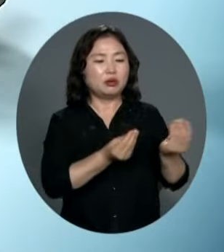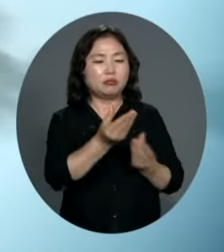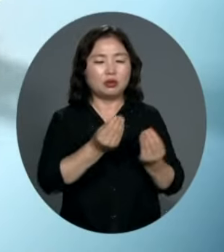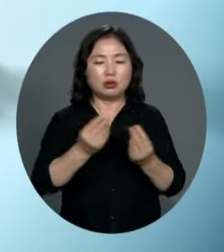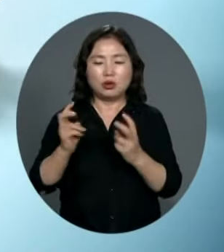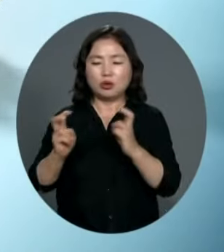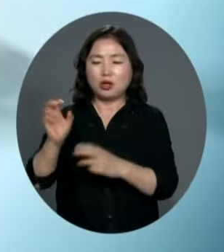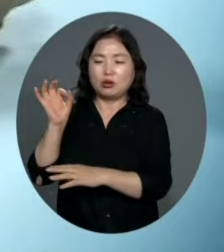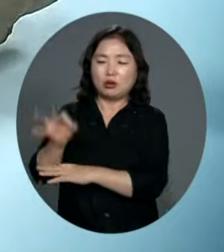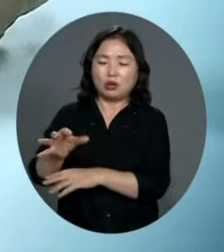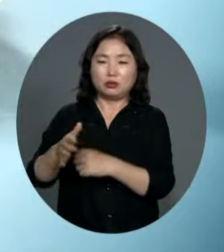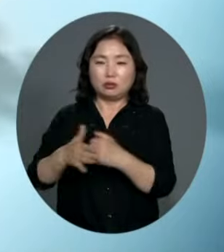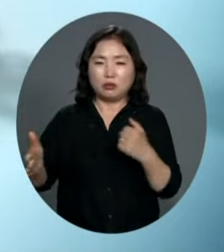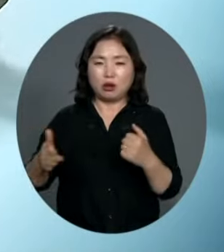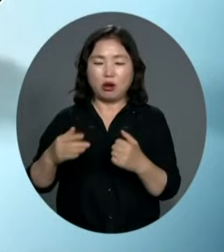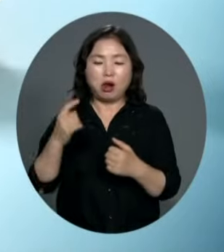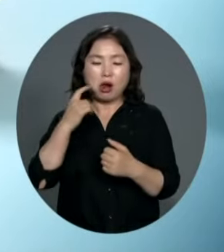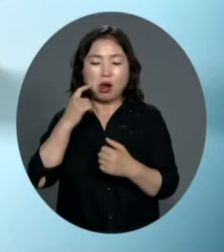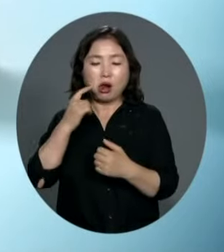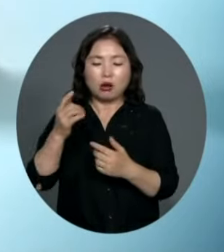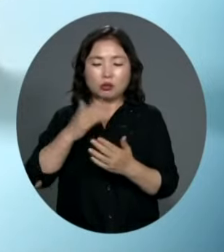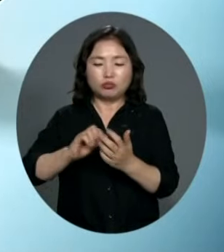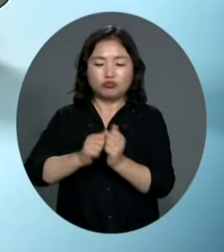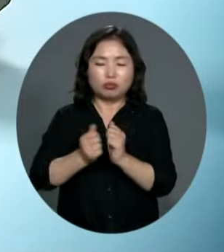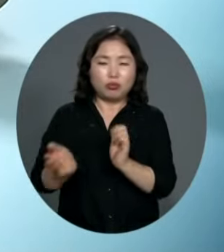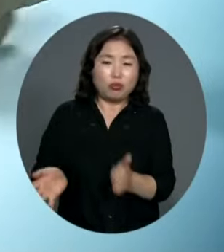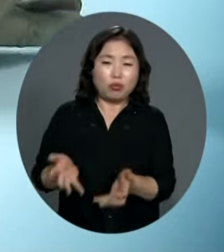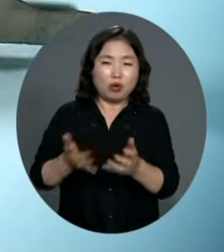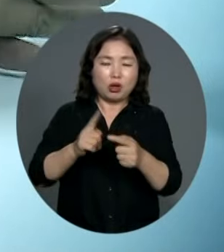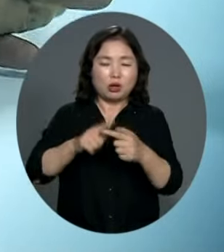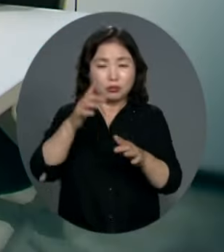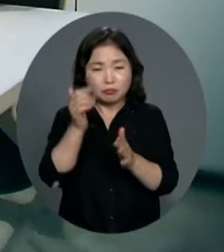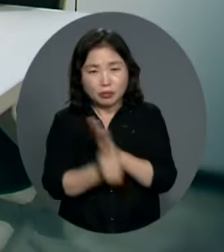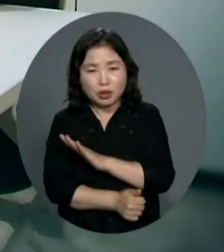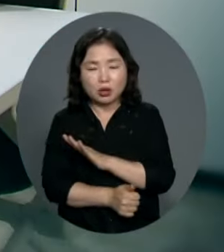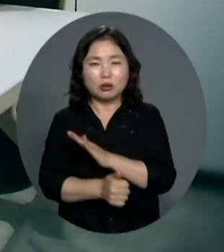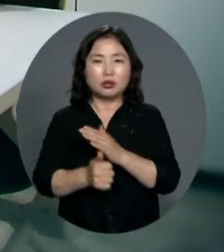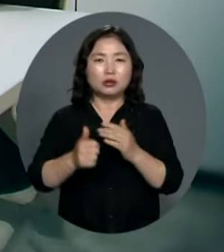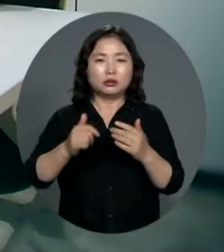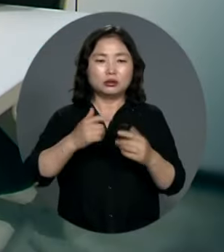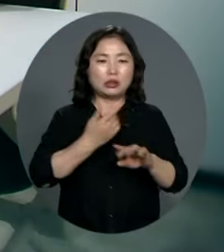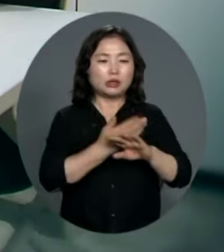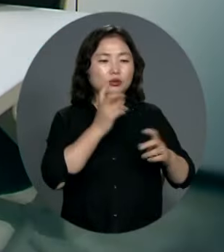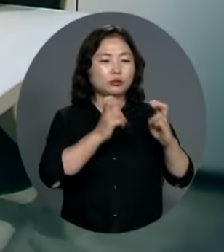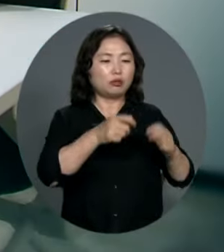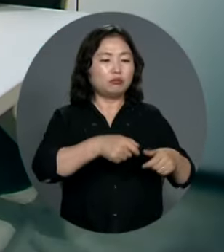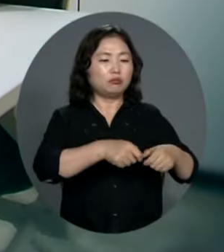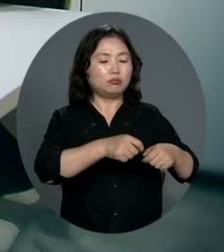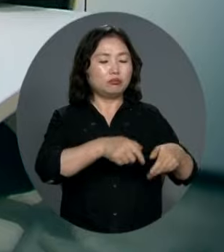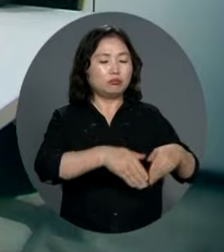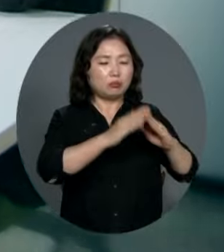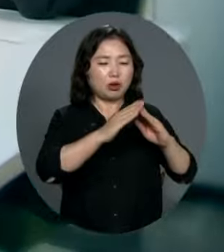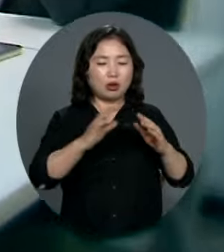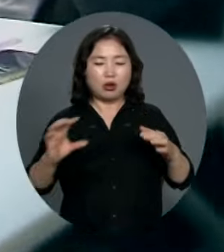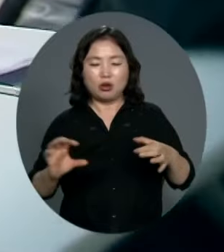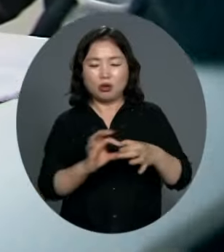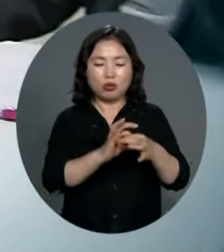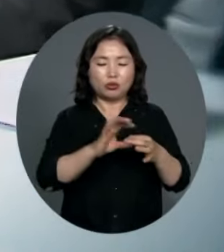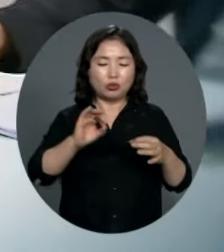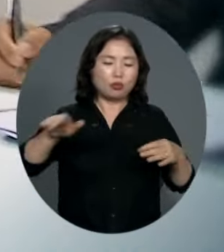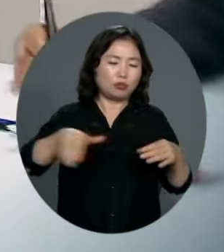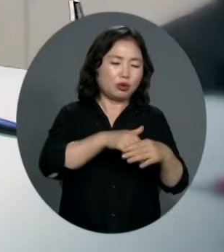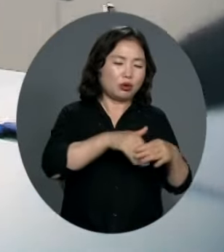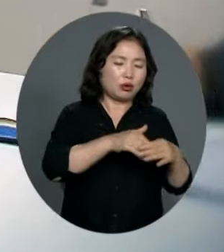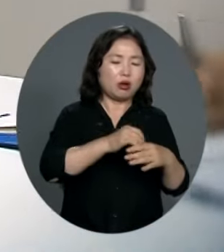회사를 인수하다 보니 허위 공시로 주가를 띄우려 하다가 실패하자 자회사를 설립해 횡령까지 시도했다고